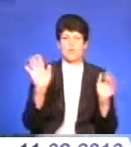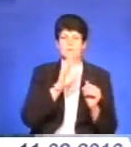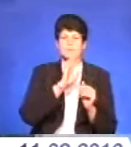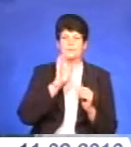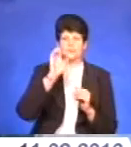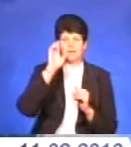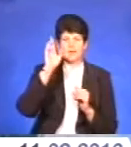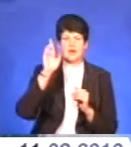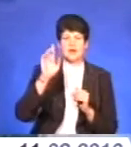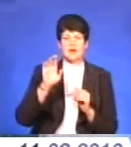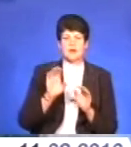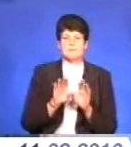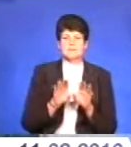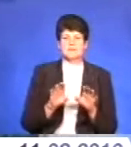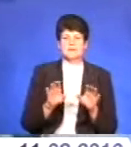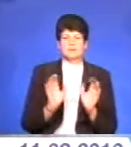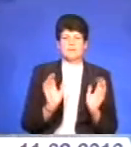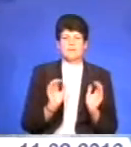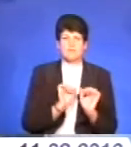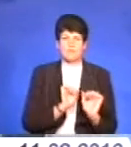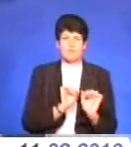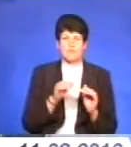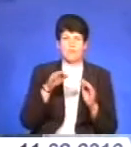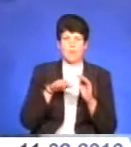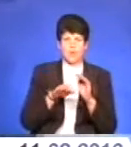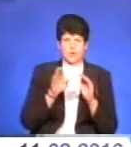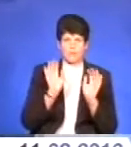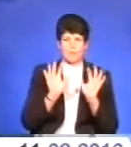покровом – вся наша історія, починаючи від княжих часів,